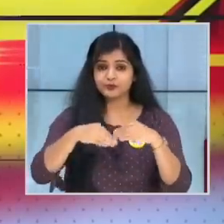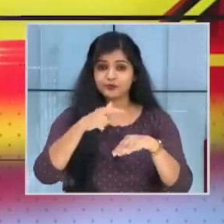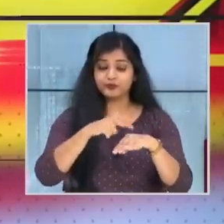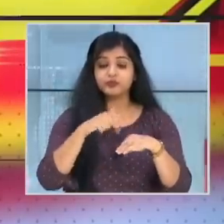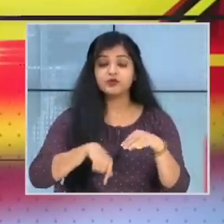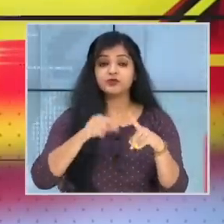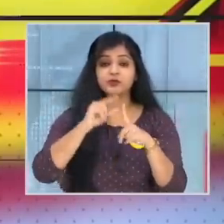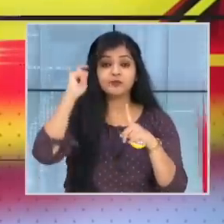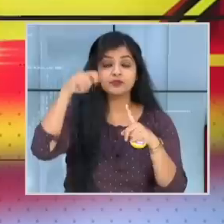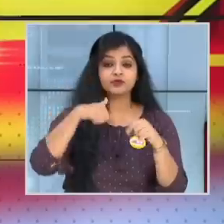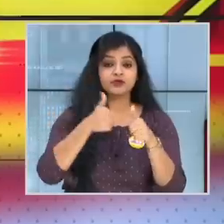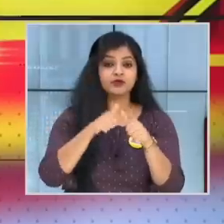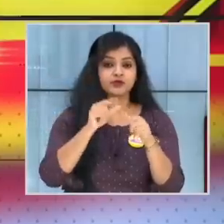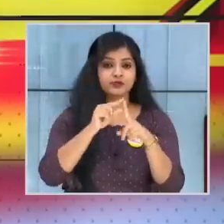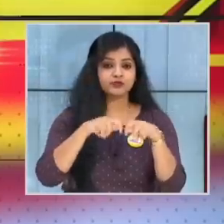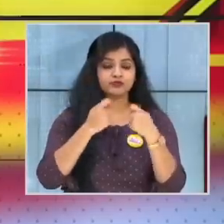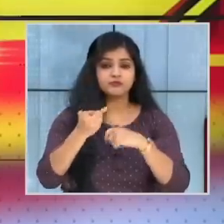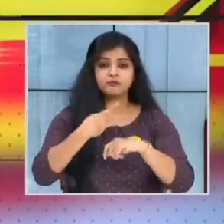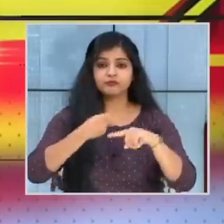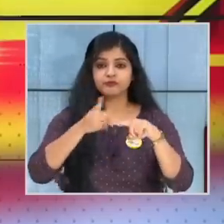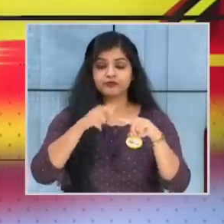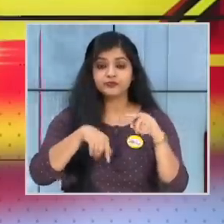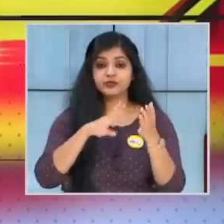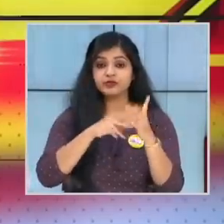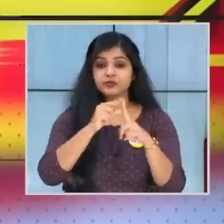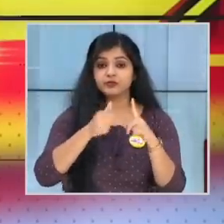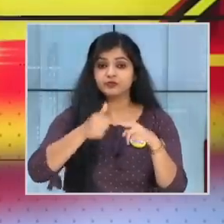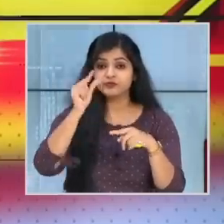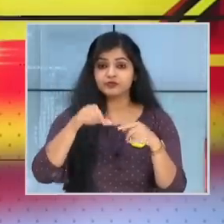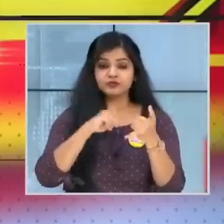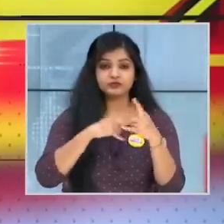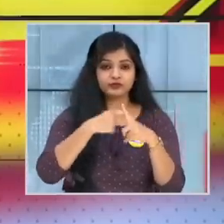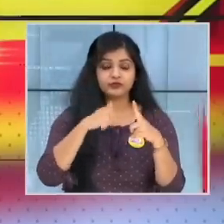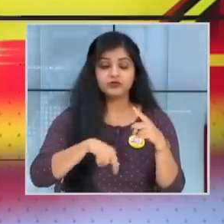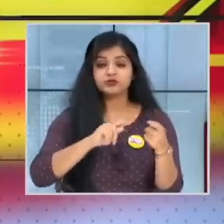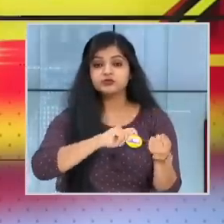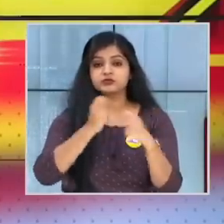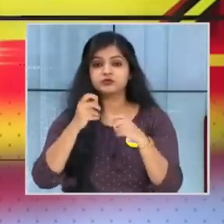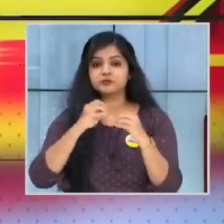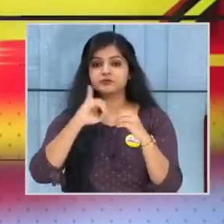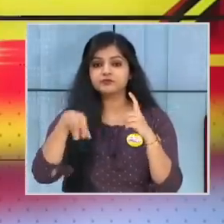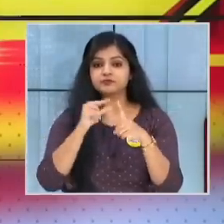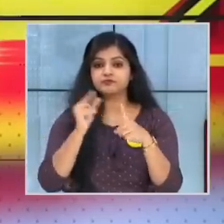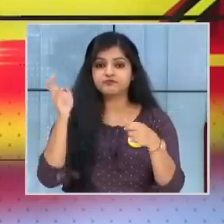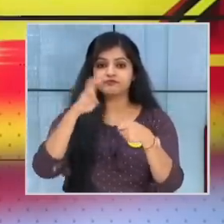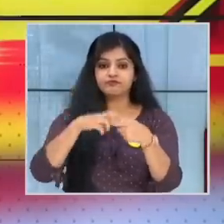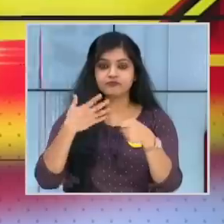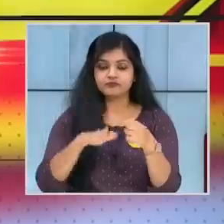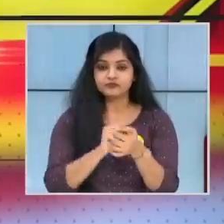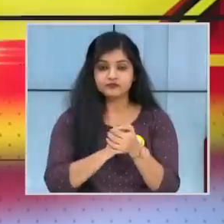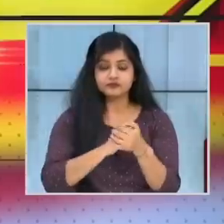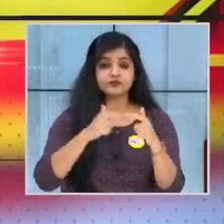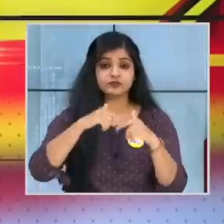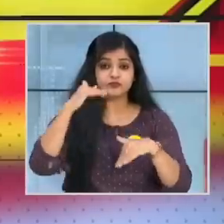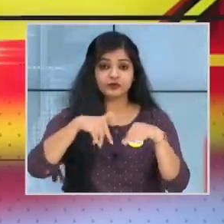പഞ്ചാബിൽ ആം ആദ്മി പാർട്ടിക്ക് കനത്ത തിരിച്ചടി. ജലന്ധർ MP സുശീൽ കുമാർ റിങ്കു BJPയിൽ ചേർന്നു. നിതിൻ അംബുജൻ ഡൽഹിയിൽ നിന്ന് ചേരുന്നു. നിതിൻ, തെരഞ്ഞെടുപ്പ്